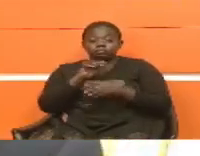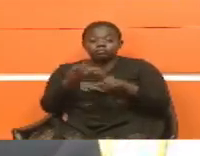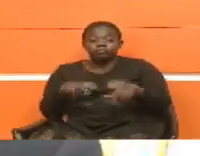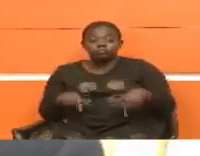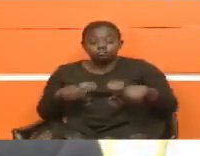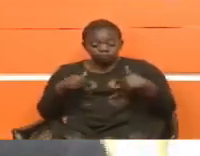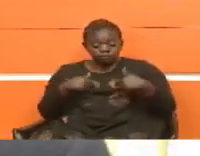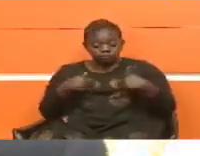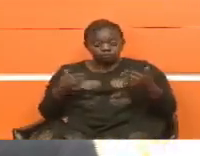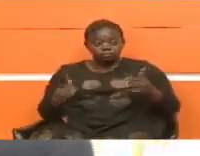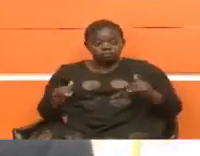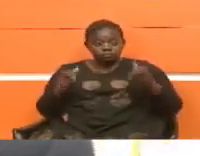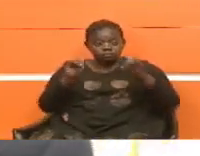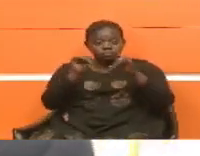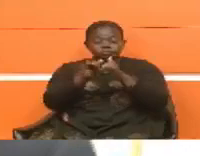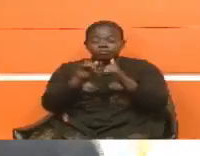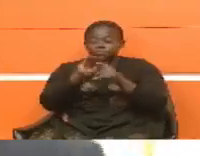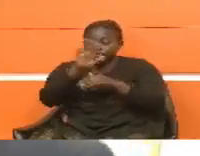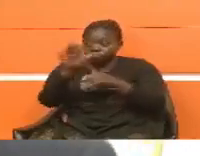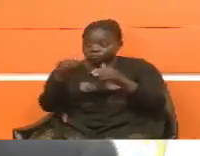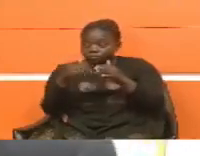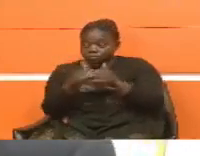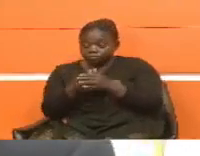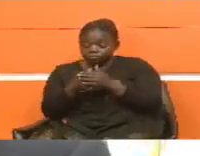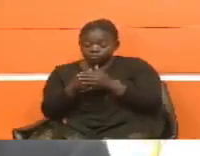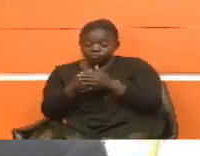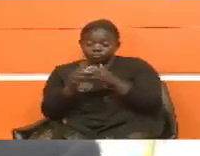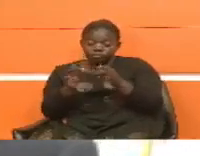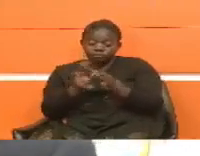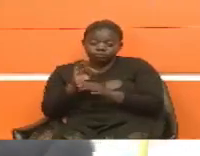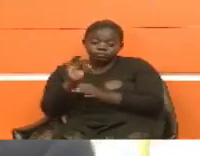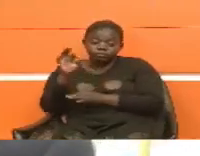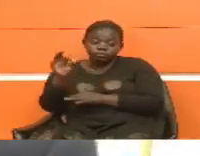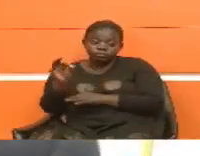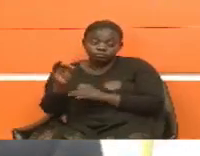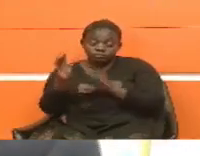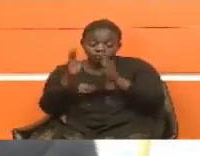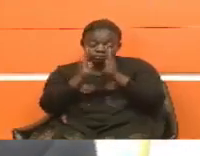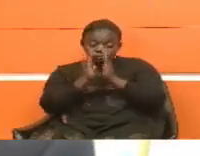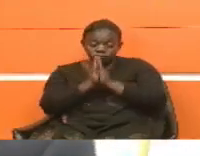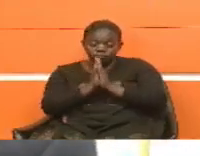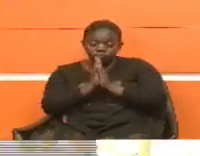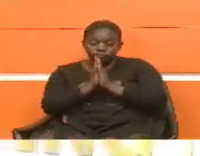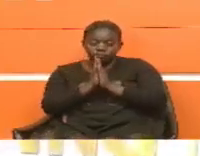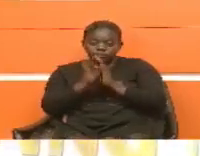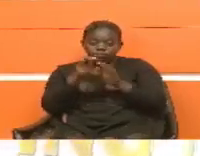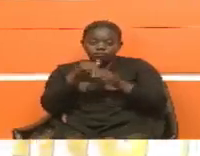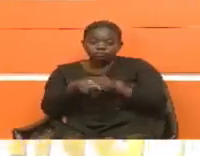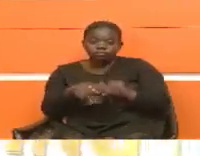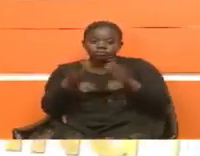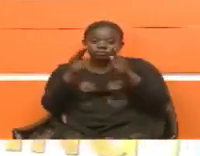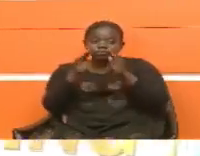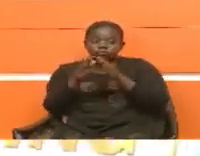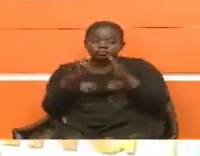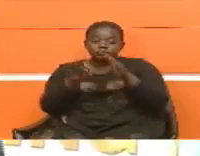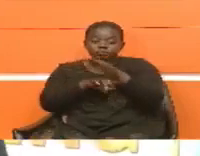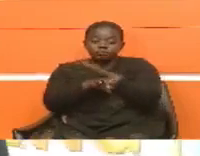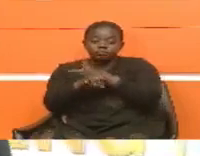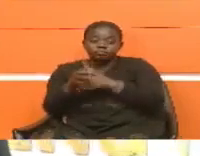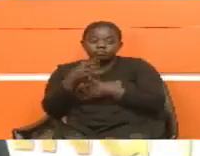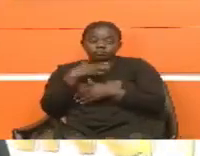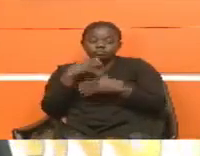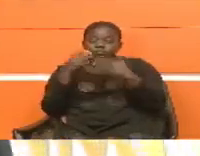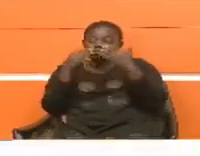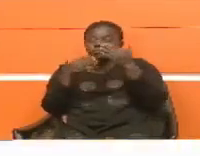ekyo olusisira lwonna lukitutte. Eby'omwoyo mulimu okusinza okw'omu maka ekonomikale bagala okwebaza